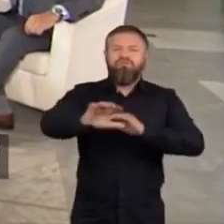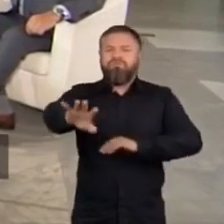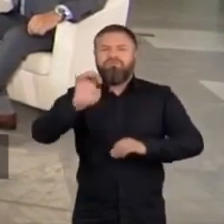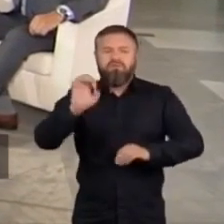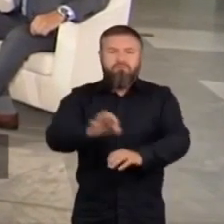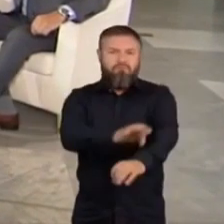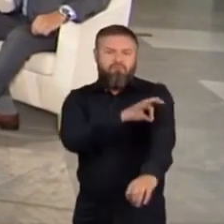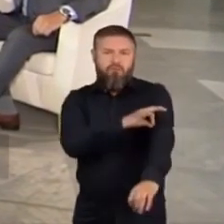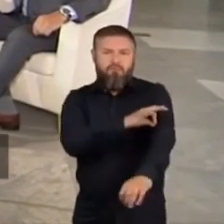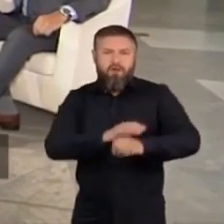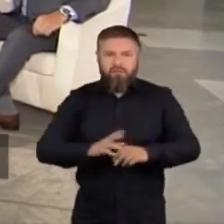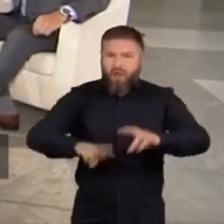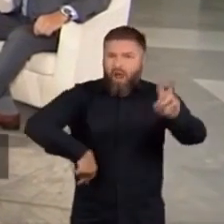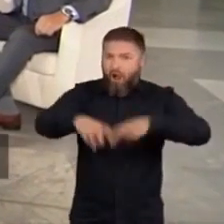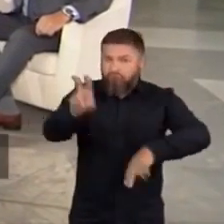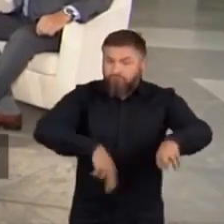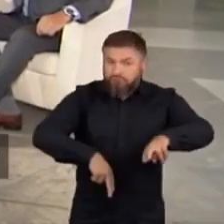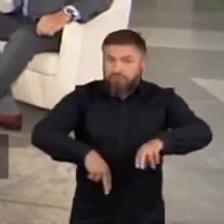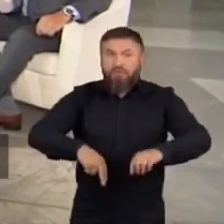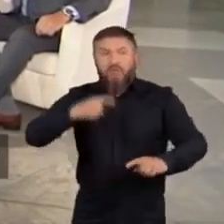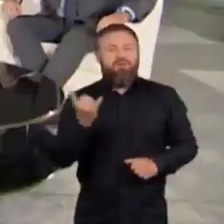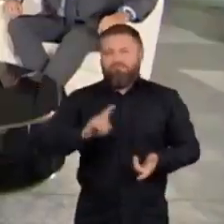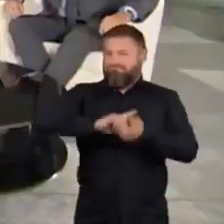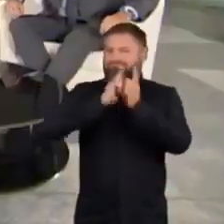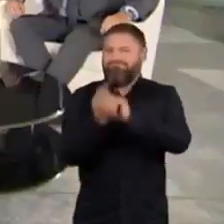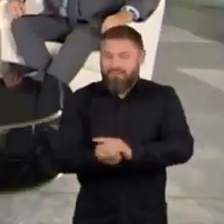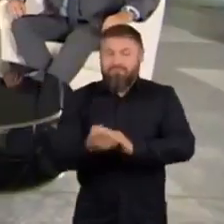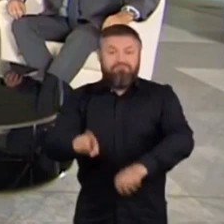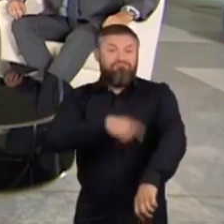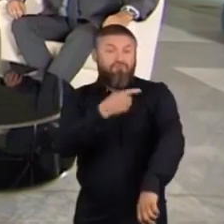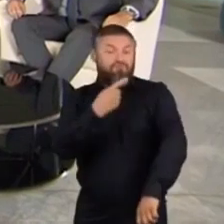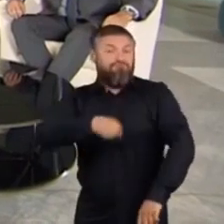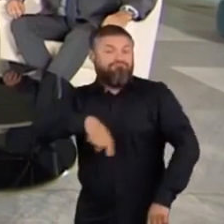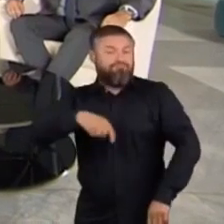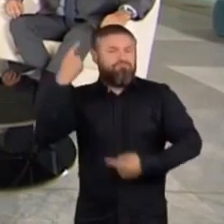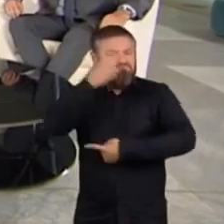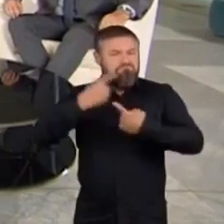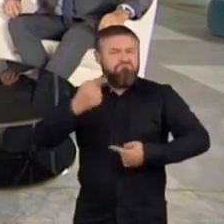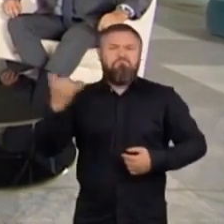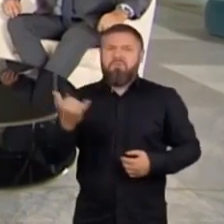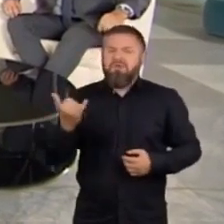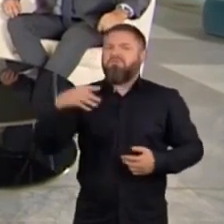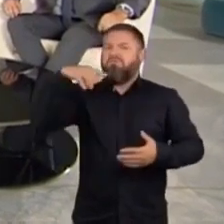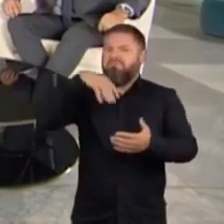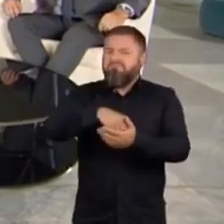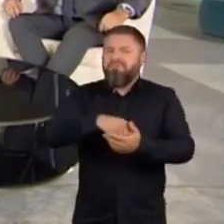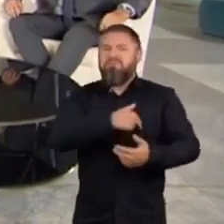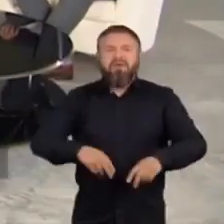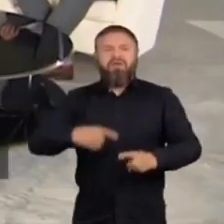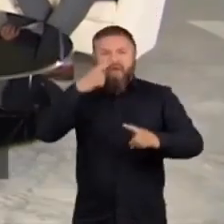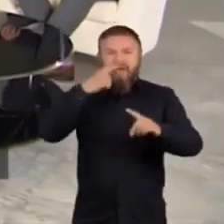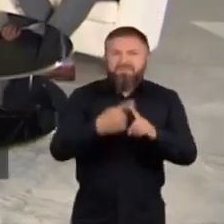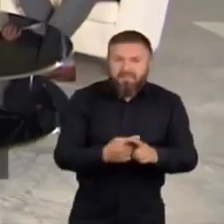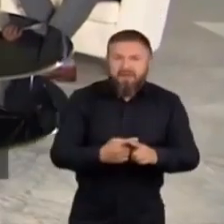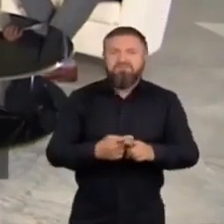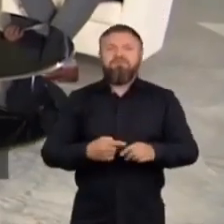1400 kilometrów autostrad i dróg ekspresowych, ponieważ już niedługo myślimy o tym, żeby w ramach naszych rozmów